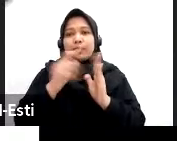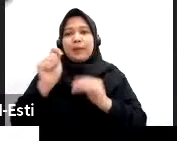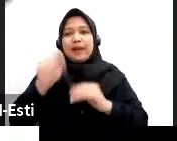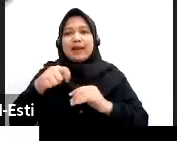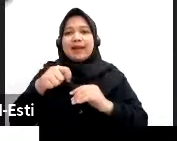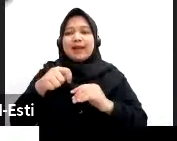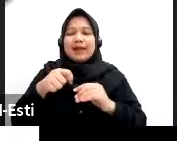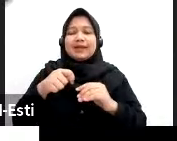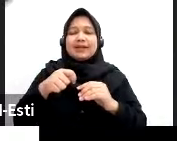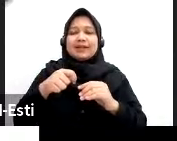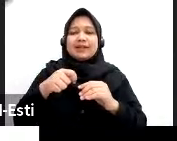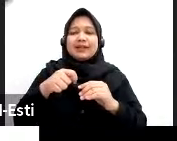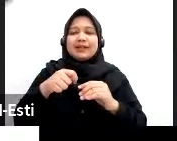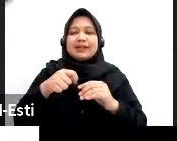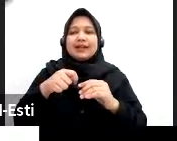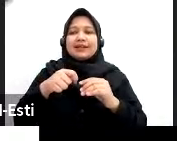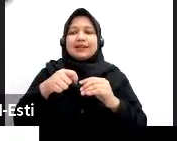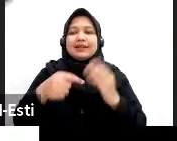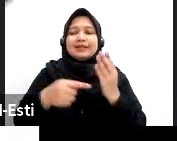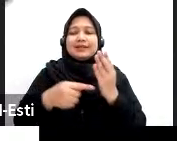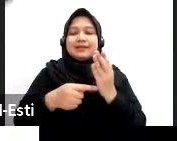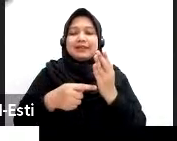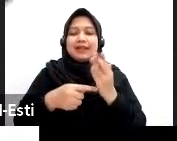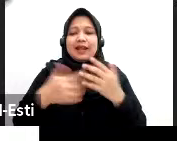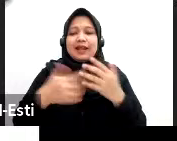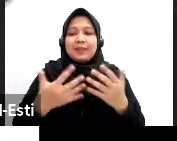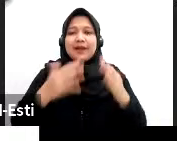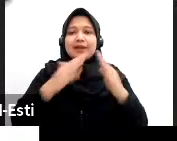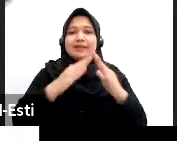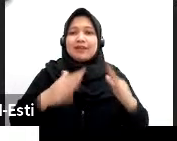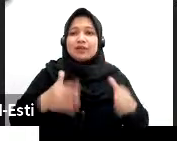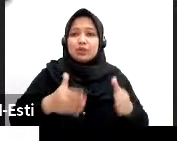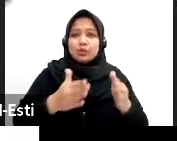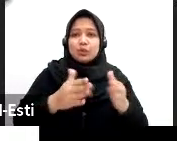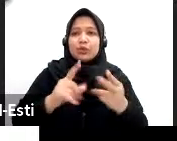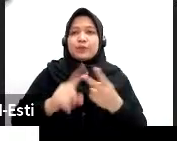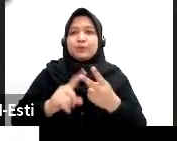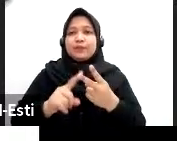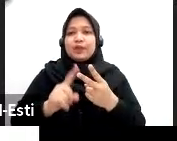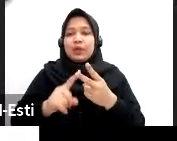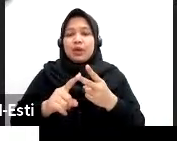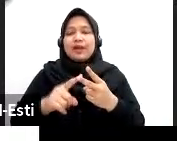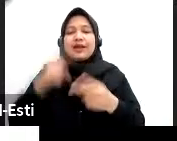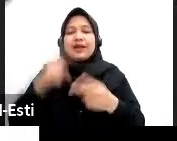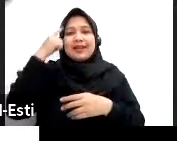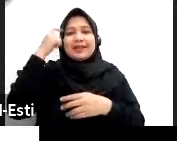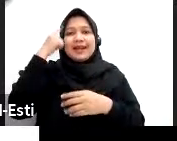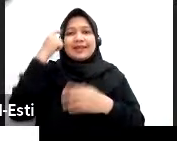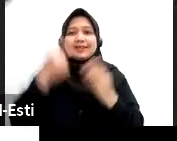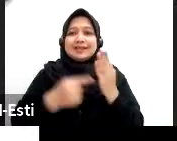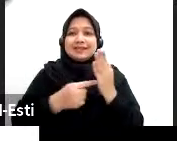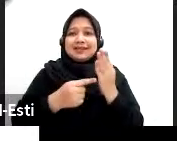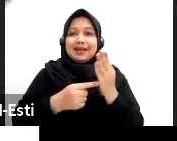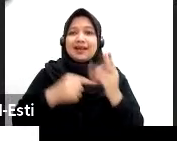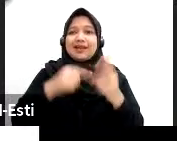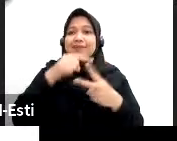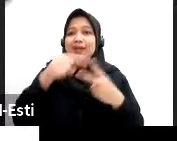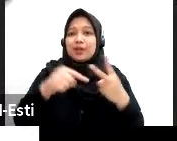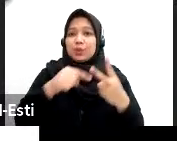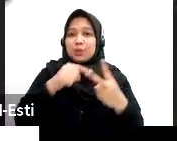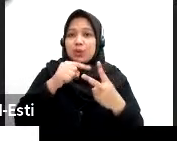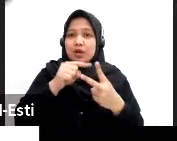adalah untuk adalah yang pertama adalah infrastruktur yang kedua adalah di tropis literasi digital dan keduanya tidak akan bisa